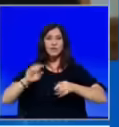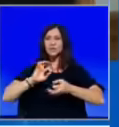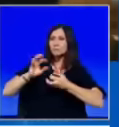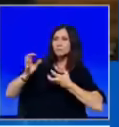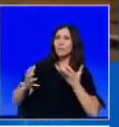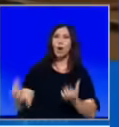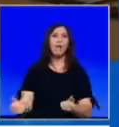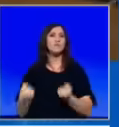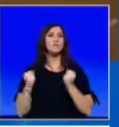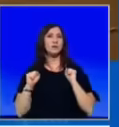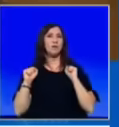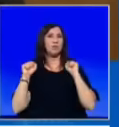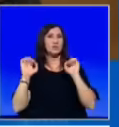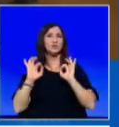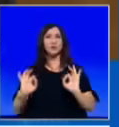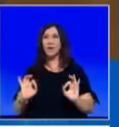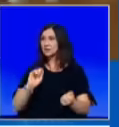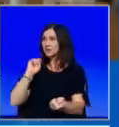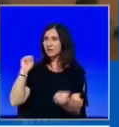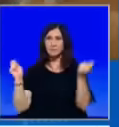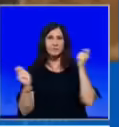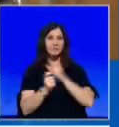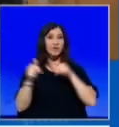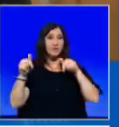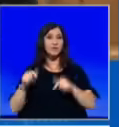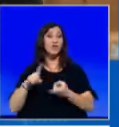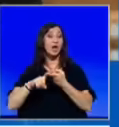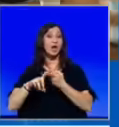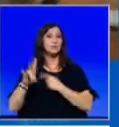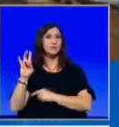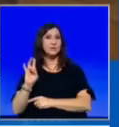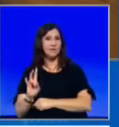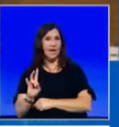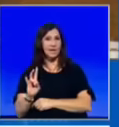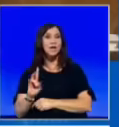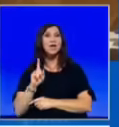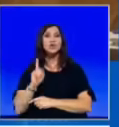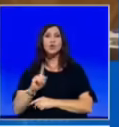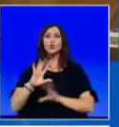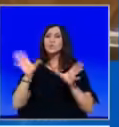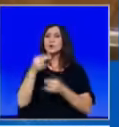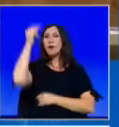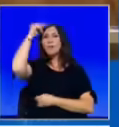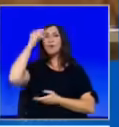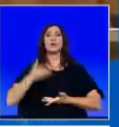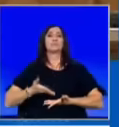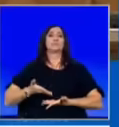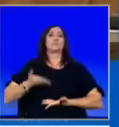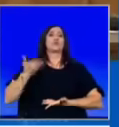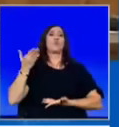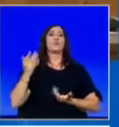по вдигането на тежести и така се превръща в днешния Карлос Насар, с който цяла България се